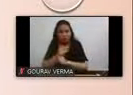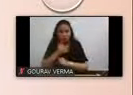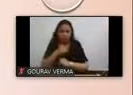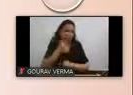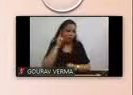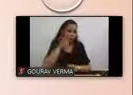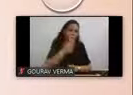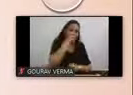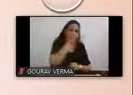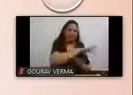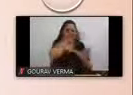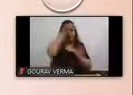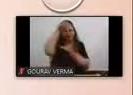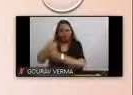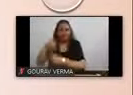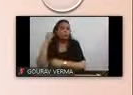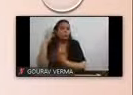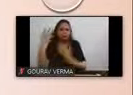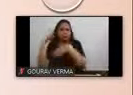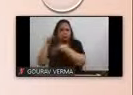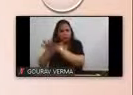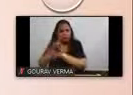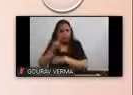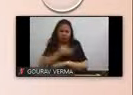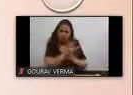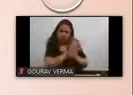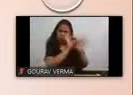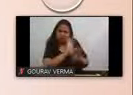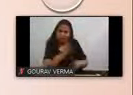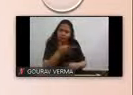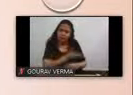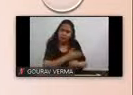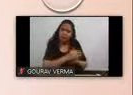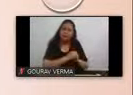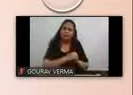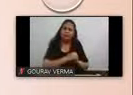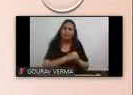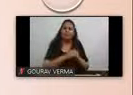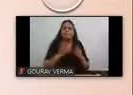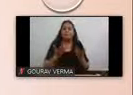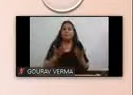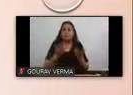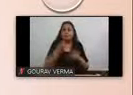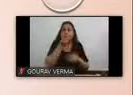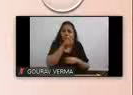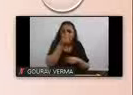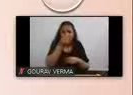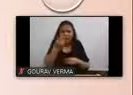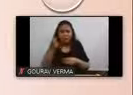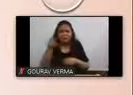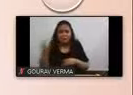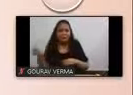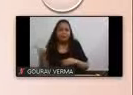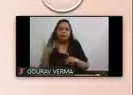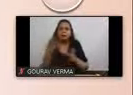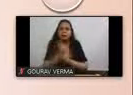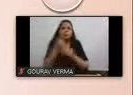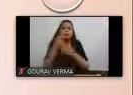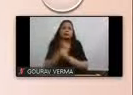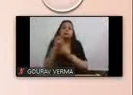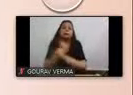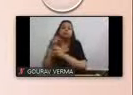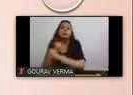उसका फायदा उठा पाएंगे, तैयार हैं उसके लिए? ये हम कितनी छोटी छोटी चीजें चाहिए होती हैं, चाहे